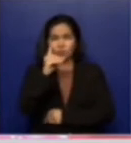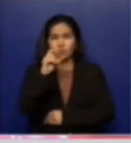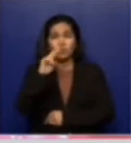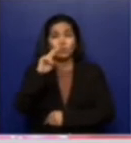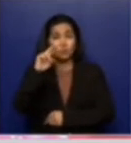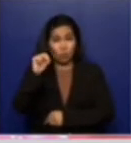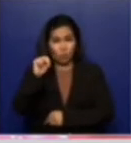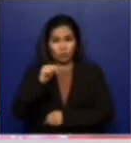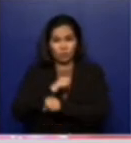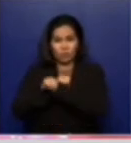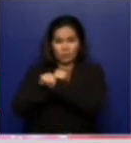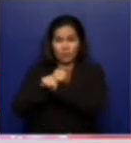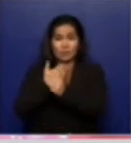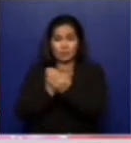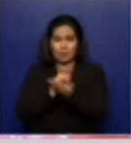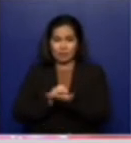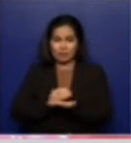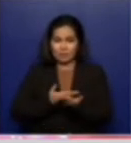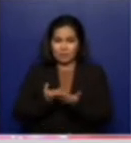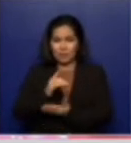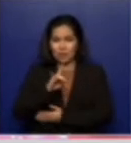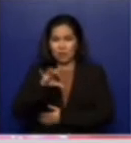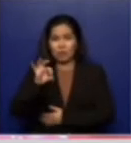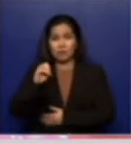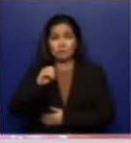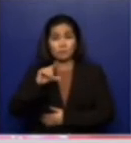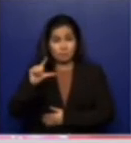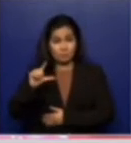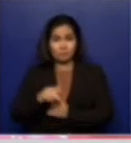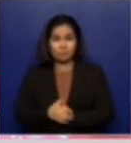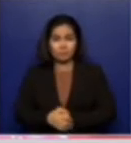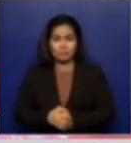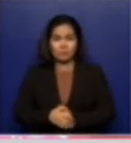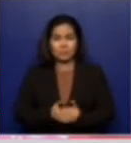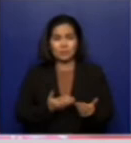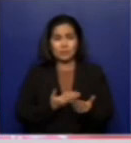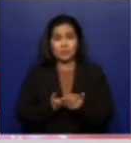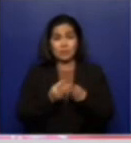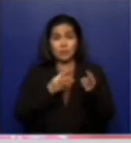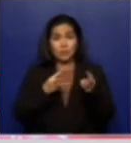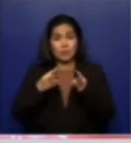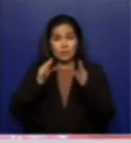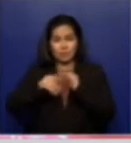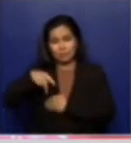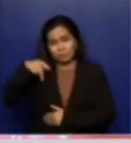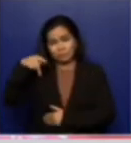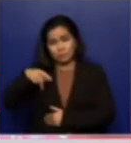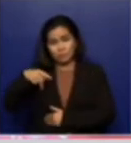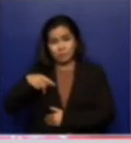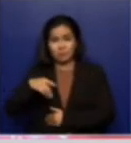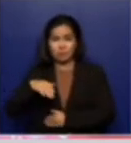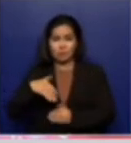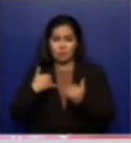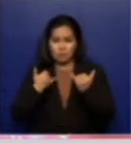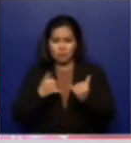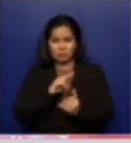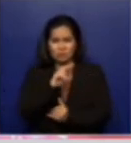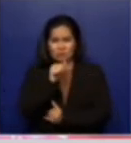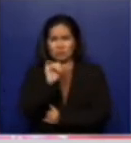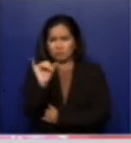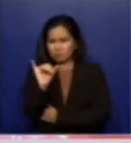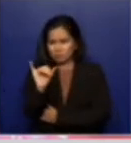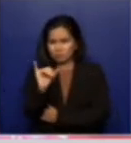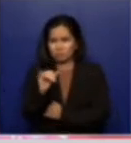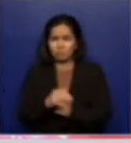ดนมูลค่า190ล้านบาทเป็นการจัดซื้อโดยวิธีพิเศษวันนี้ยังใช้งานไม่ได้ครับท่านประธ